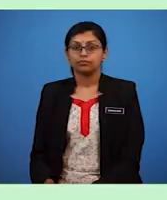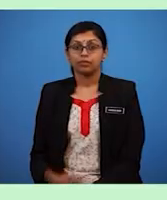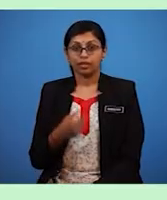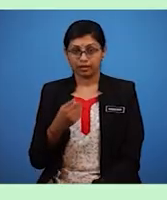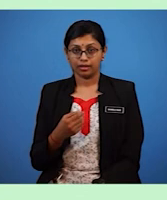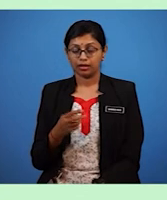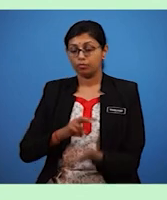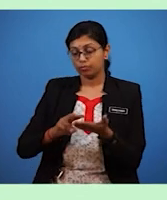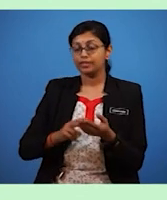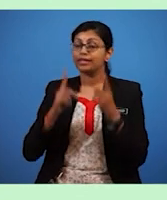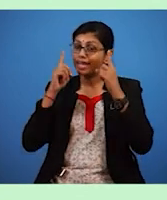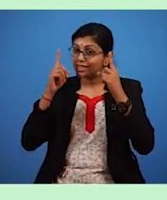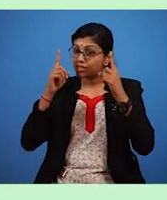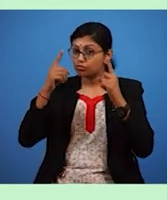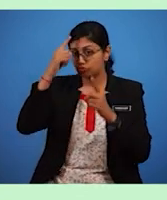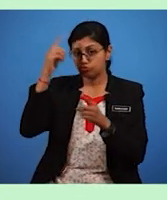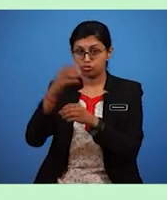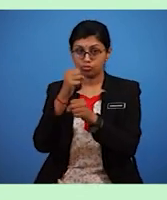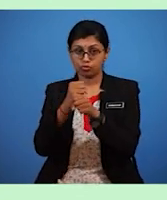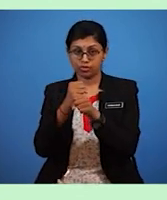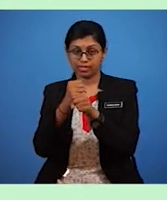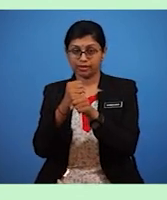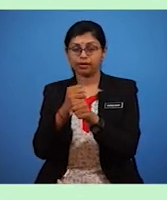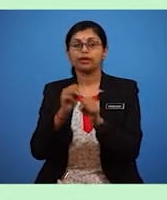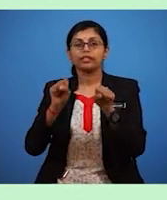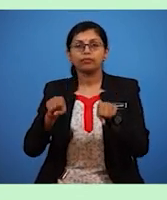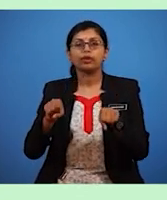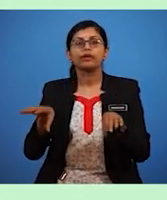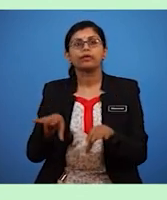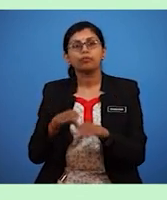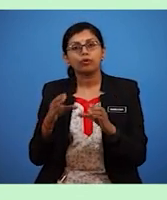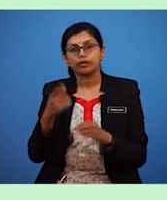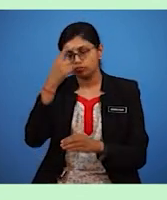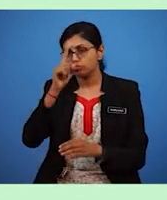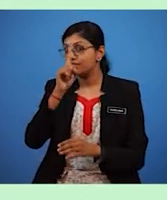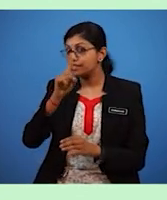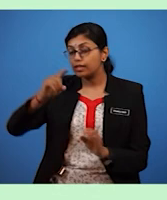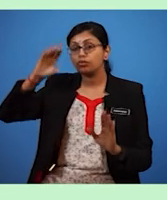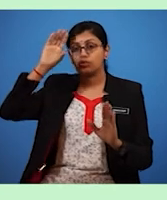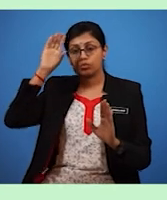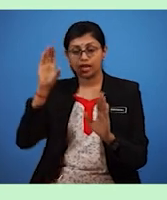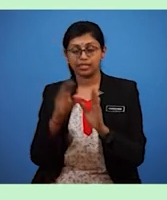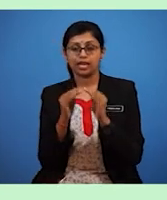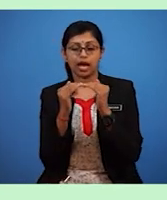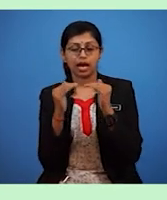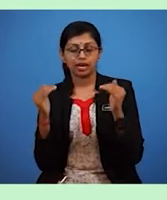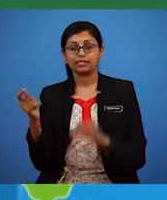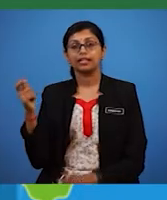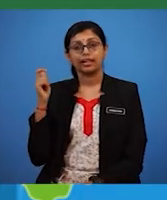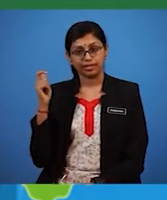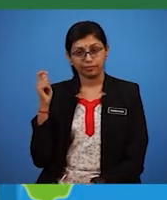inilah rumusan yang dapat dibuat pada sebuah rajah aras tenaga.